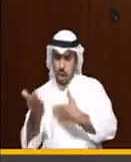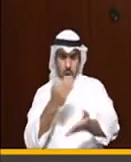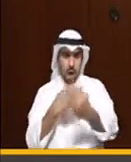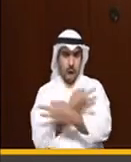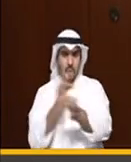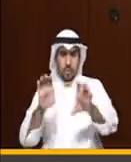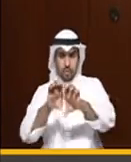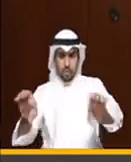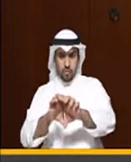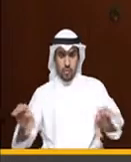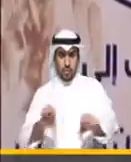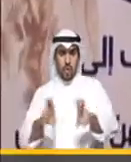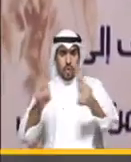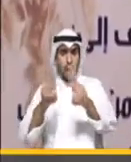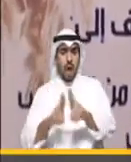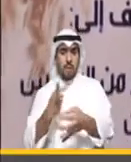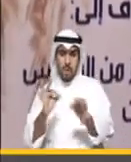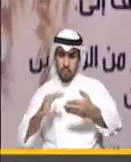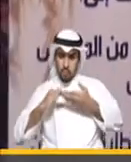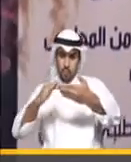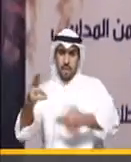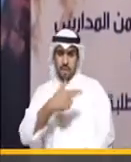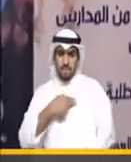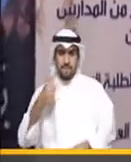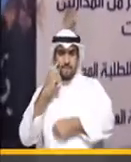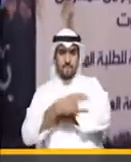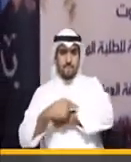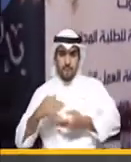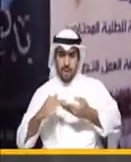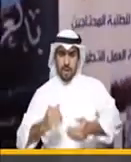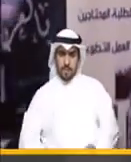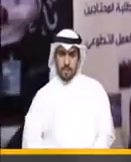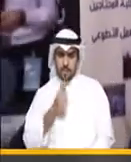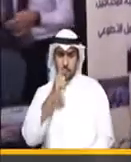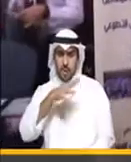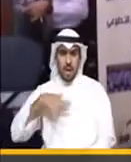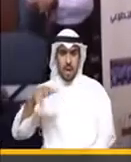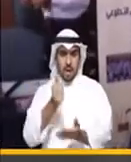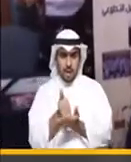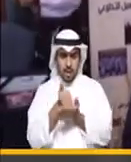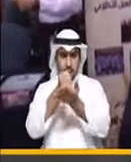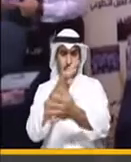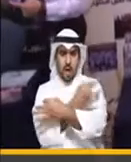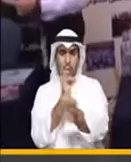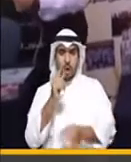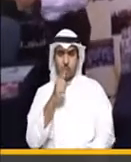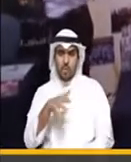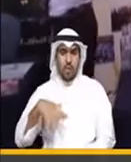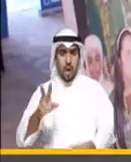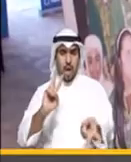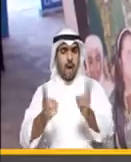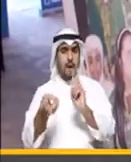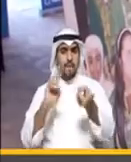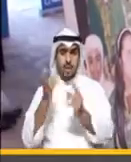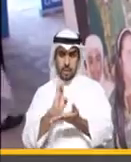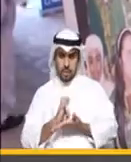الالكترونية والكهربائية. فعاليات جائزة مبادرات الشباب التطوعية والإنسانية تشمل جلسات